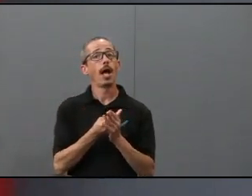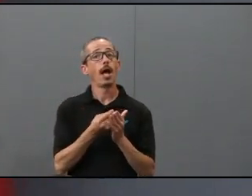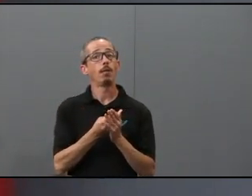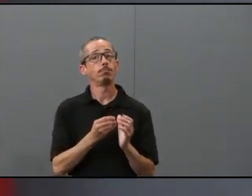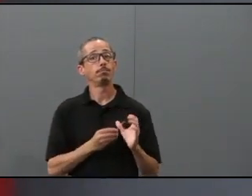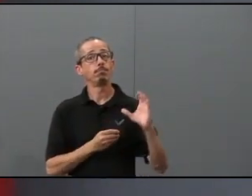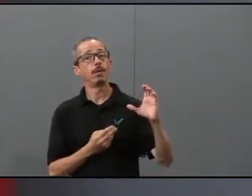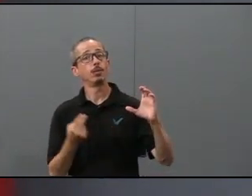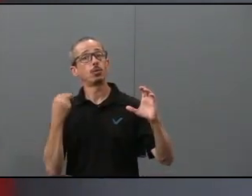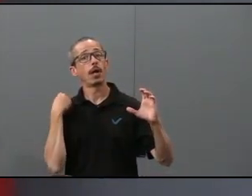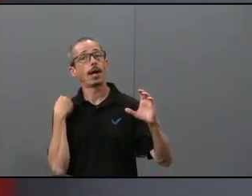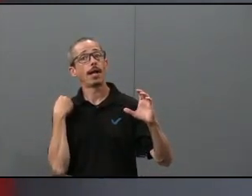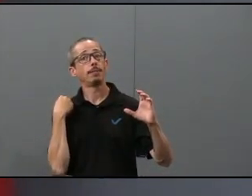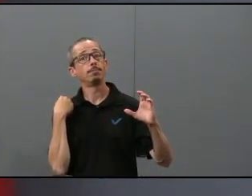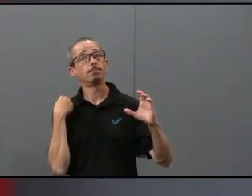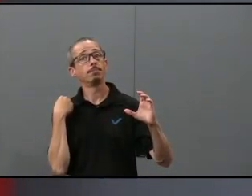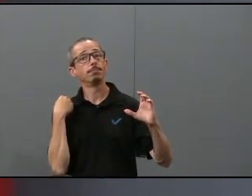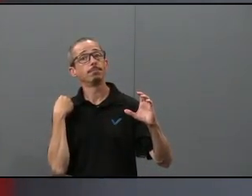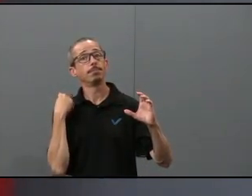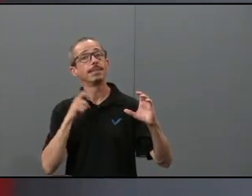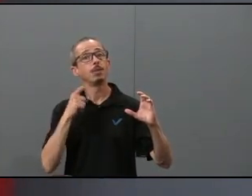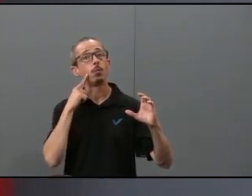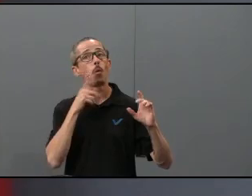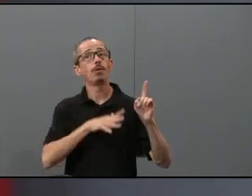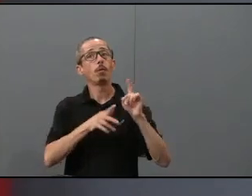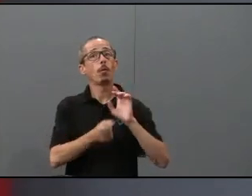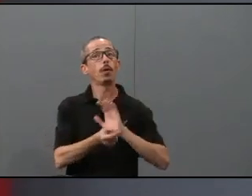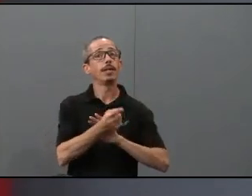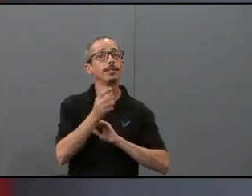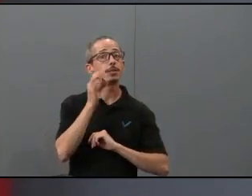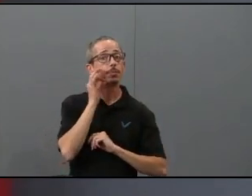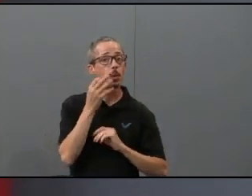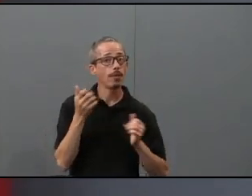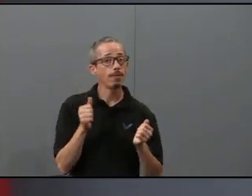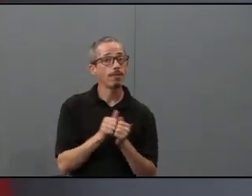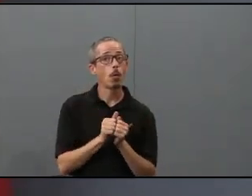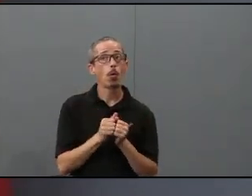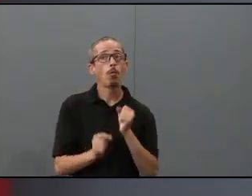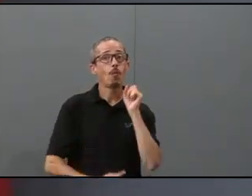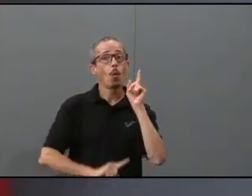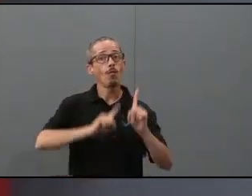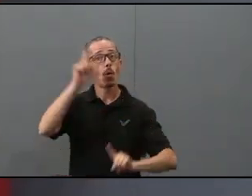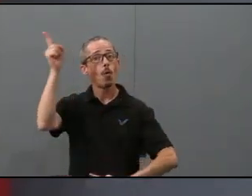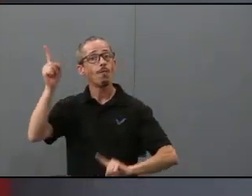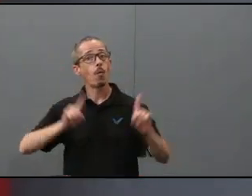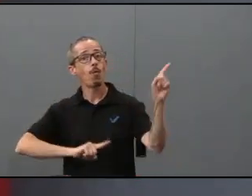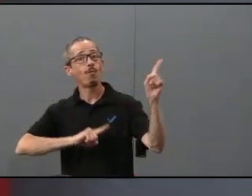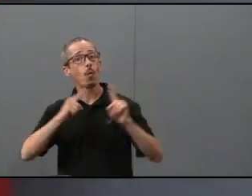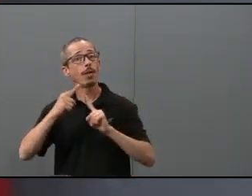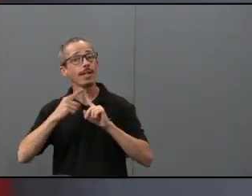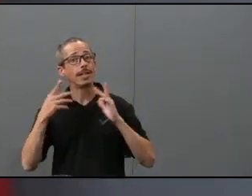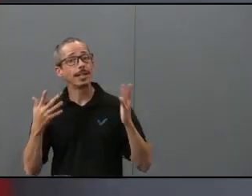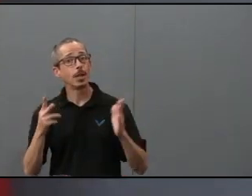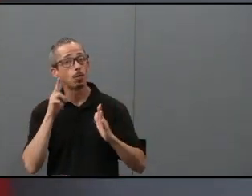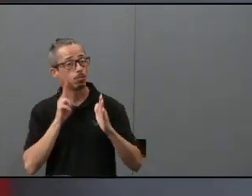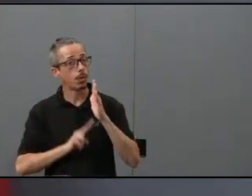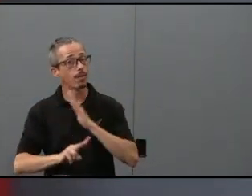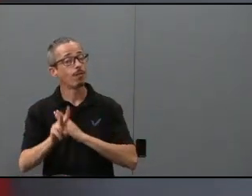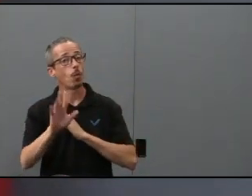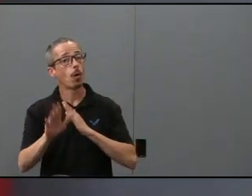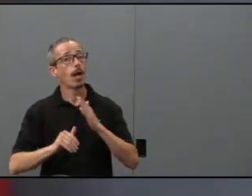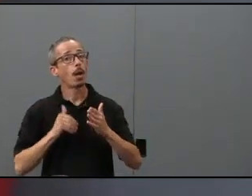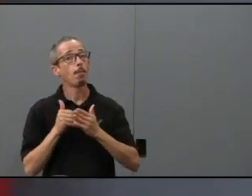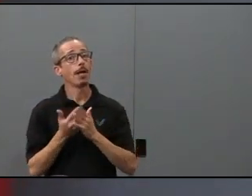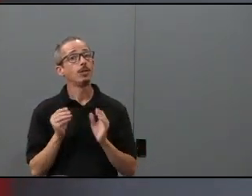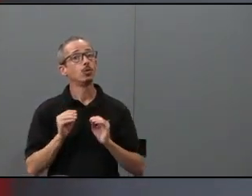responsabilité nécessaire pour un événement spécial avec pyrotechnie prévoir des mesures de remplacement à